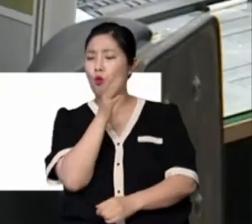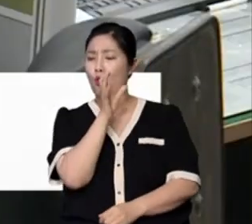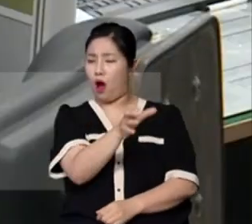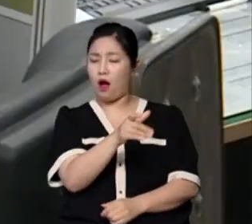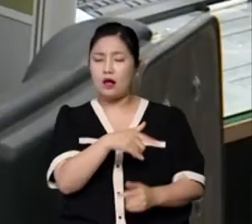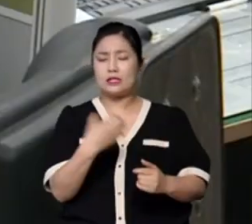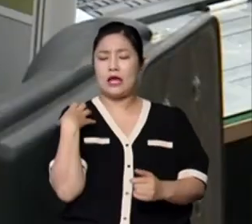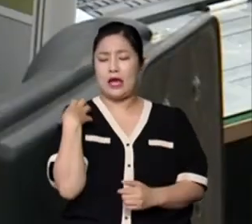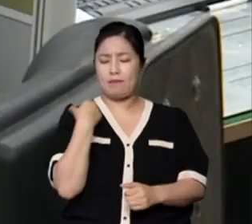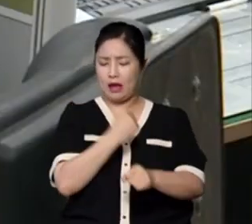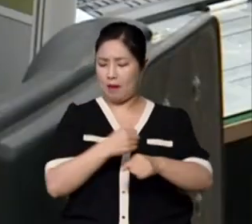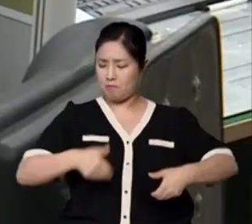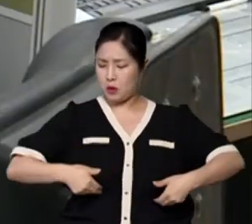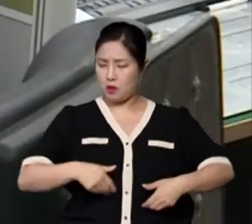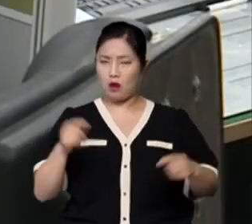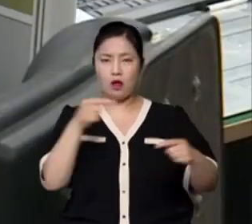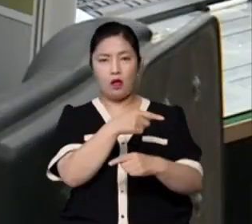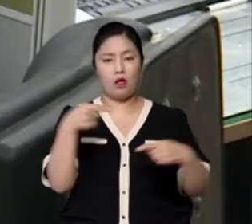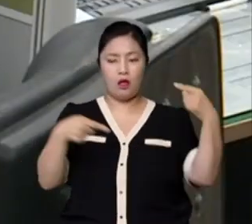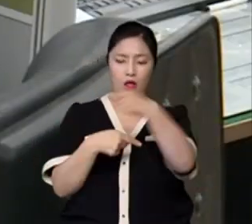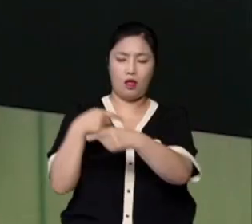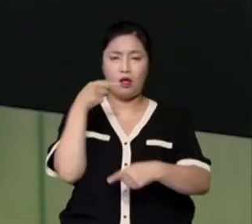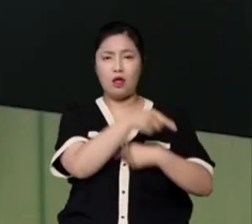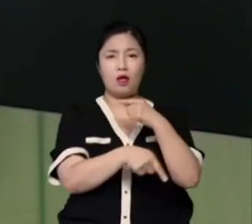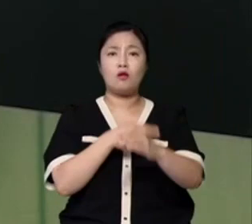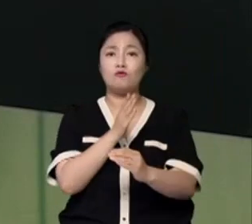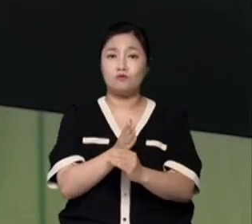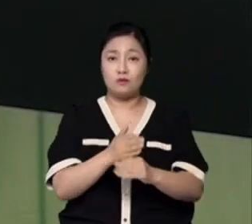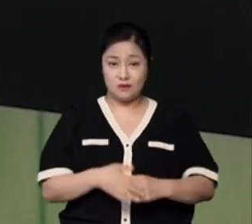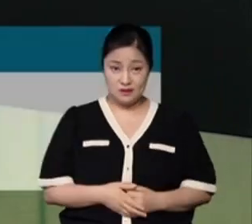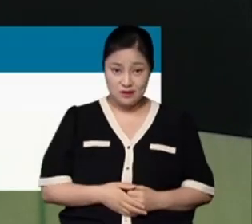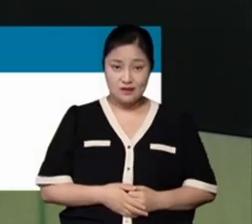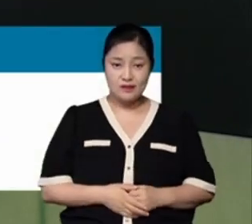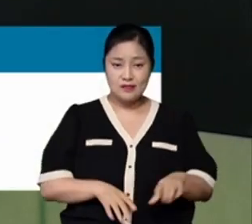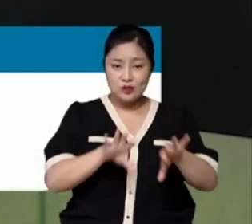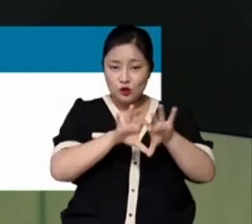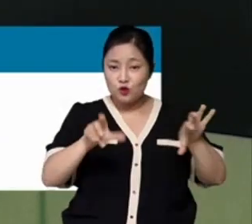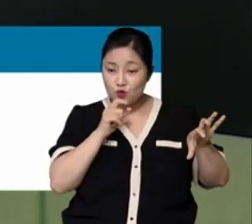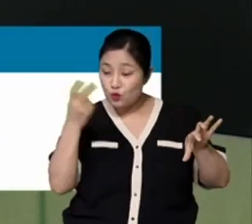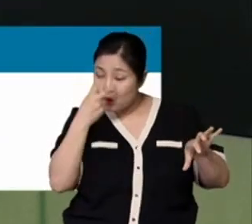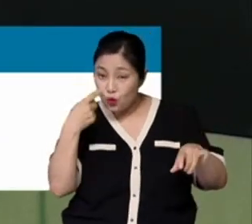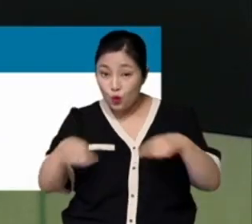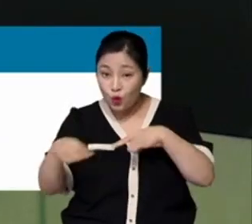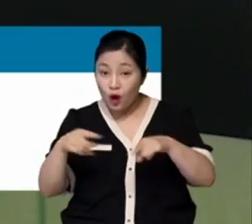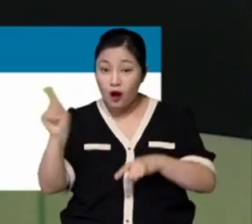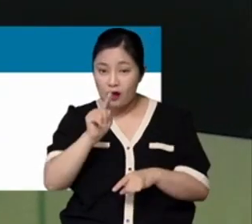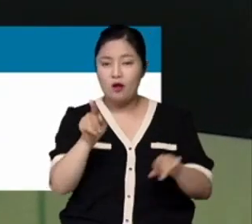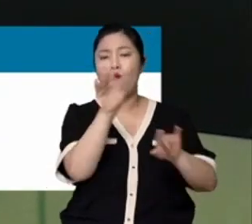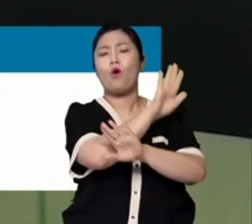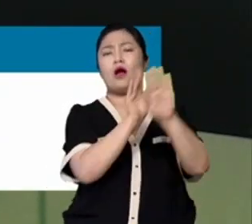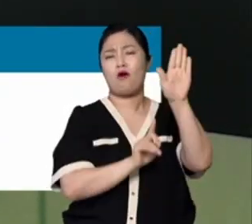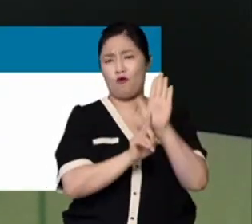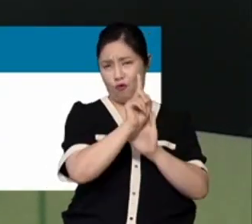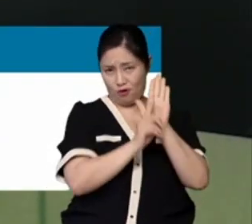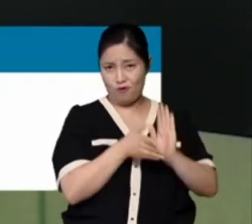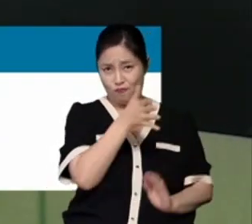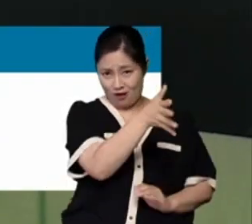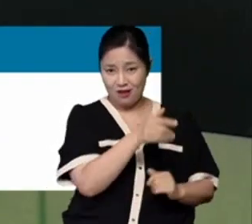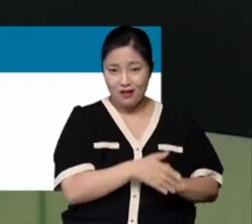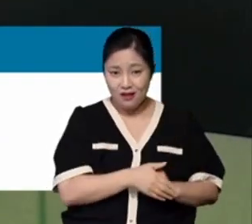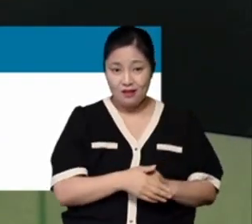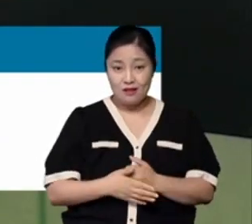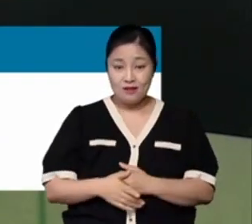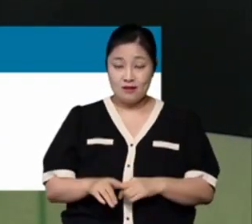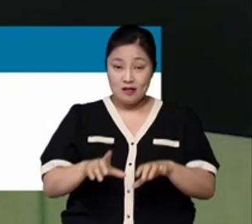기후생태과가 책임을 져야 한다고 맞서고 있습니다. 저하조 관리는 지도 점검을 바로 환경쪽에서 해야 됩니다. 순수 우리가